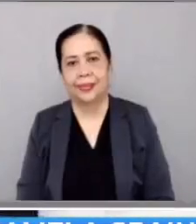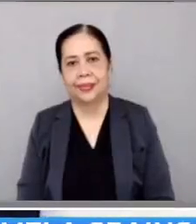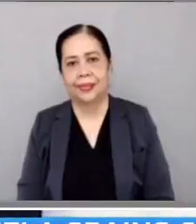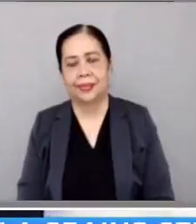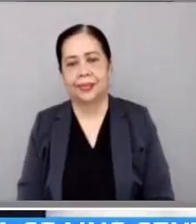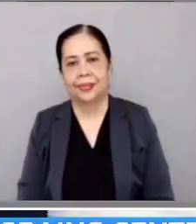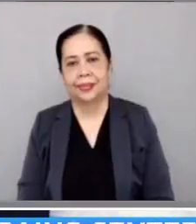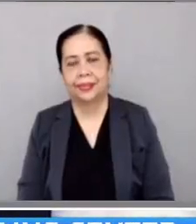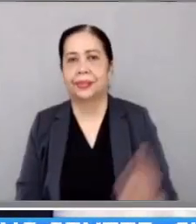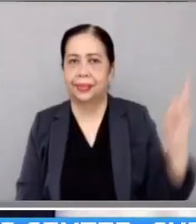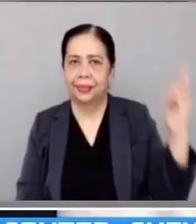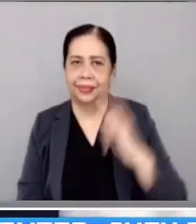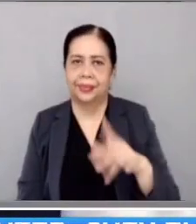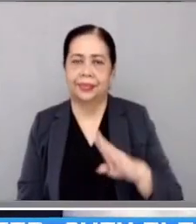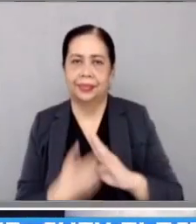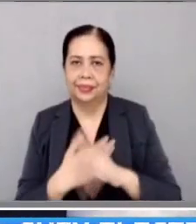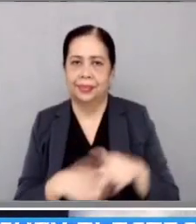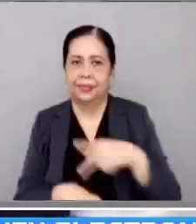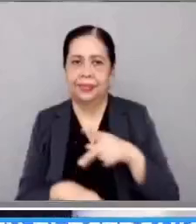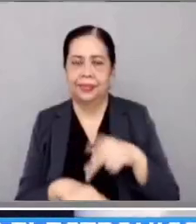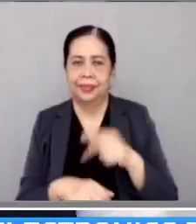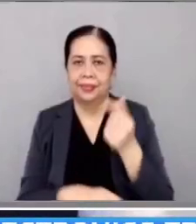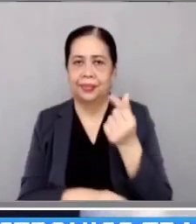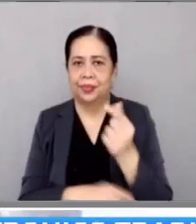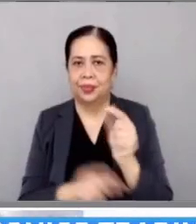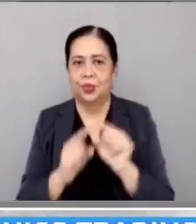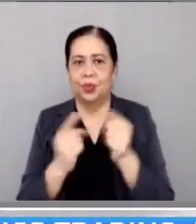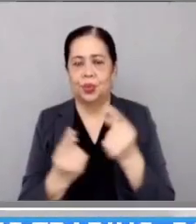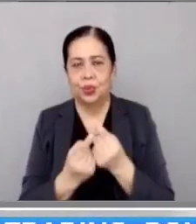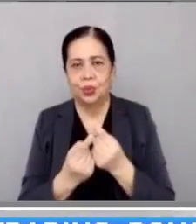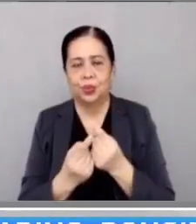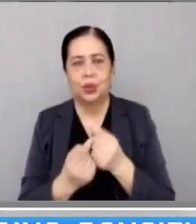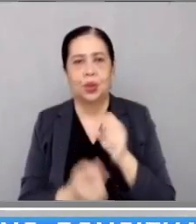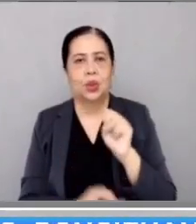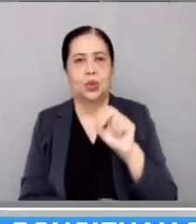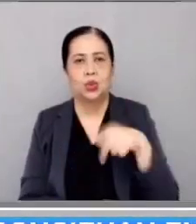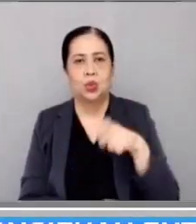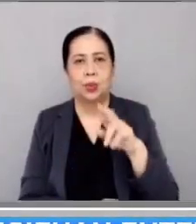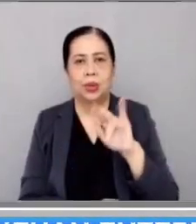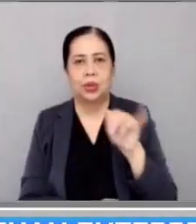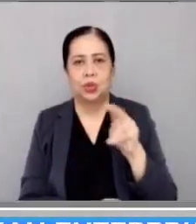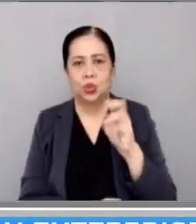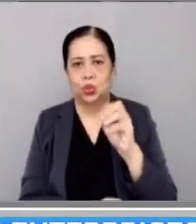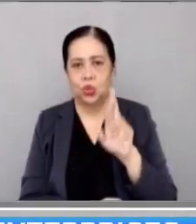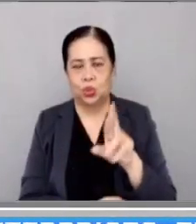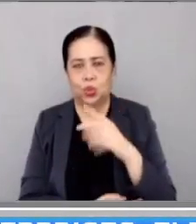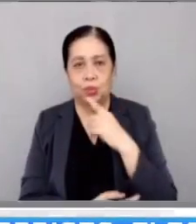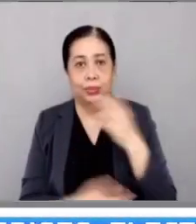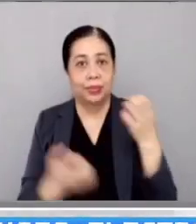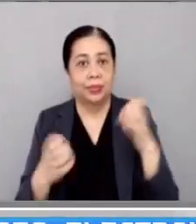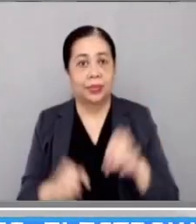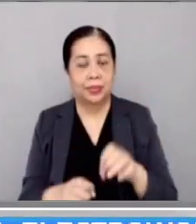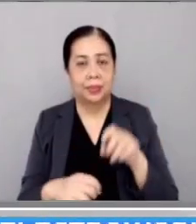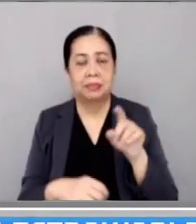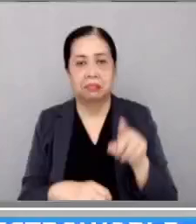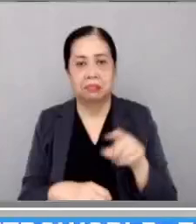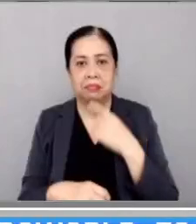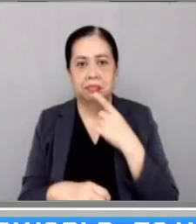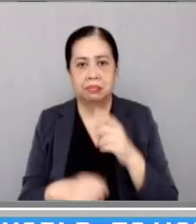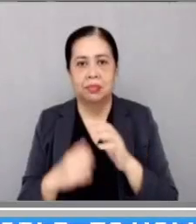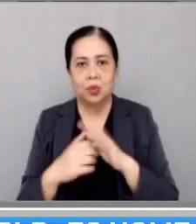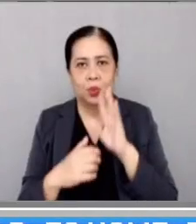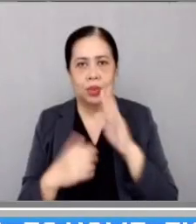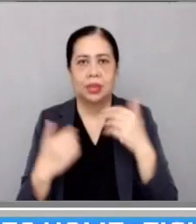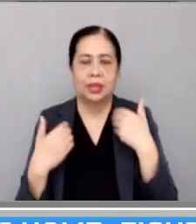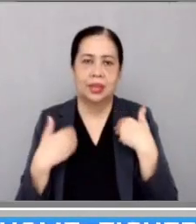Magbabalik Pilipinas ang K-pop boy group na Super Junior. Sa anunsyo ng event organizer ng Will Bros Live, magkakaroon ng grupo